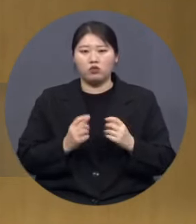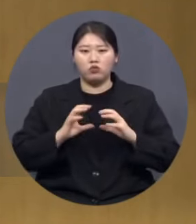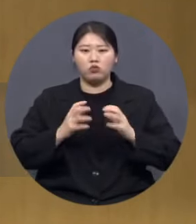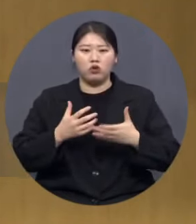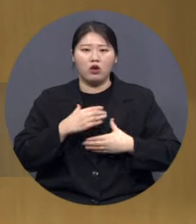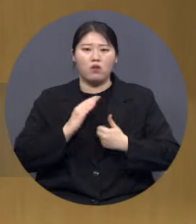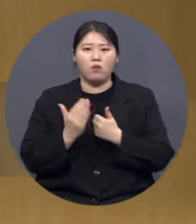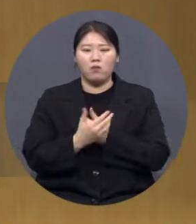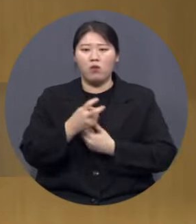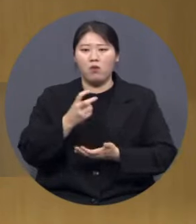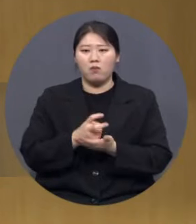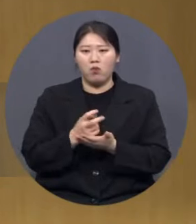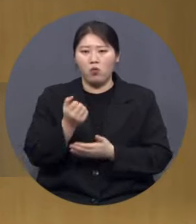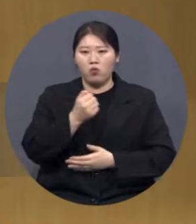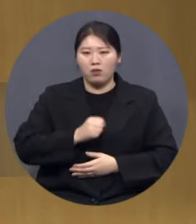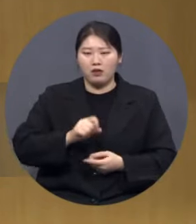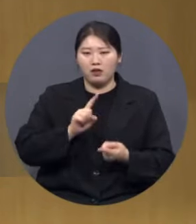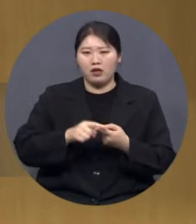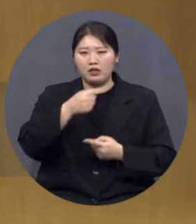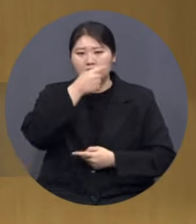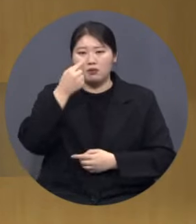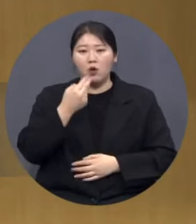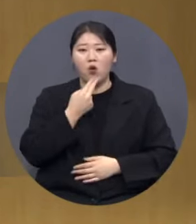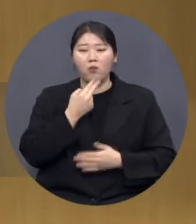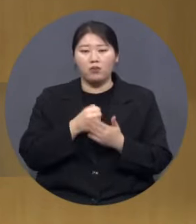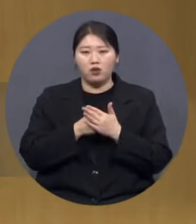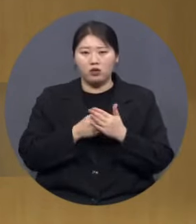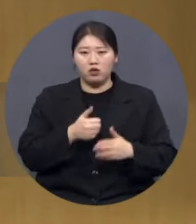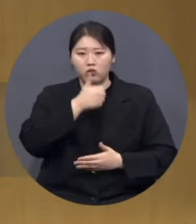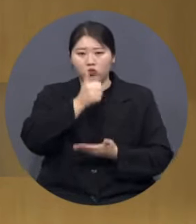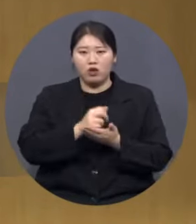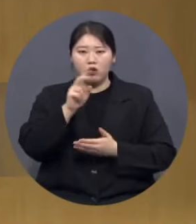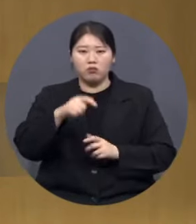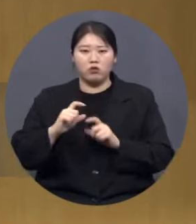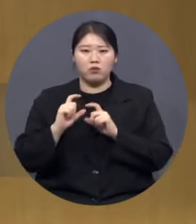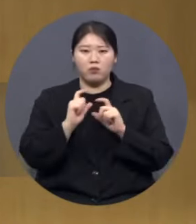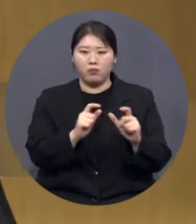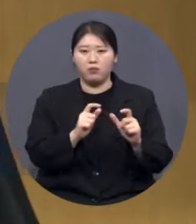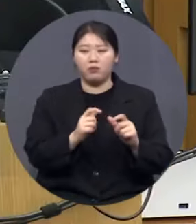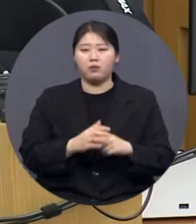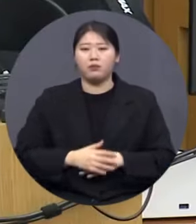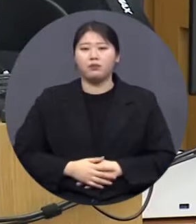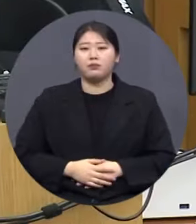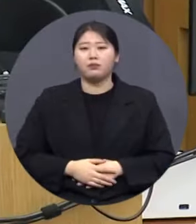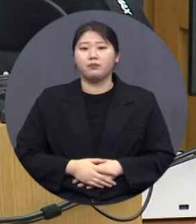등 범행을 하였다는 증거가 없으므로 피고인에게 무죄 판결을 선고하여 주시기 바랍니다.